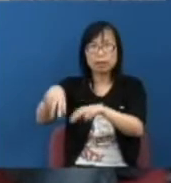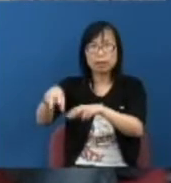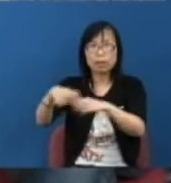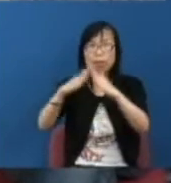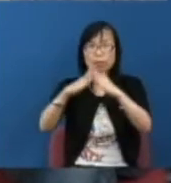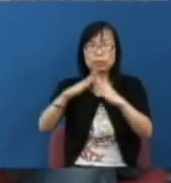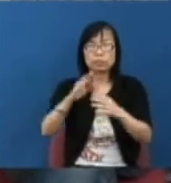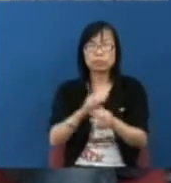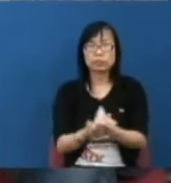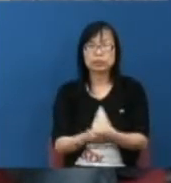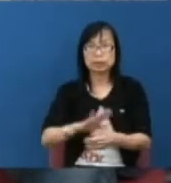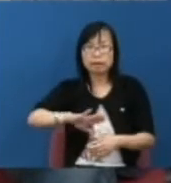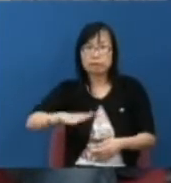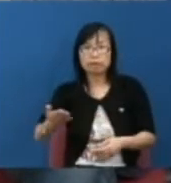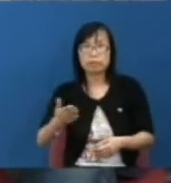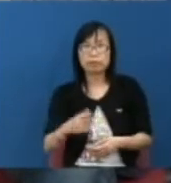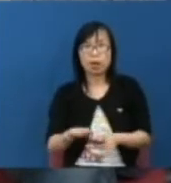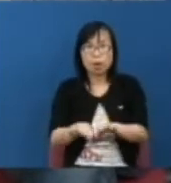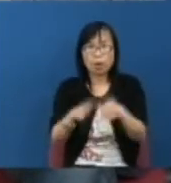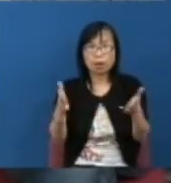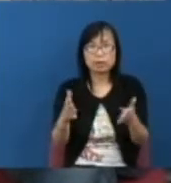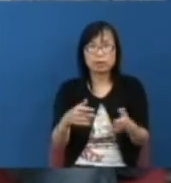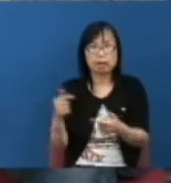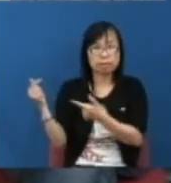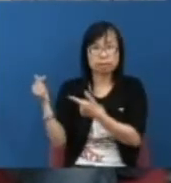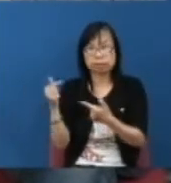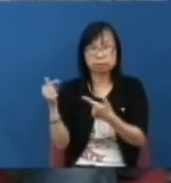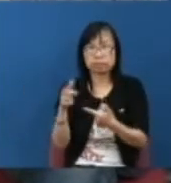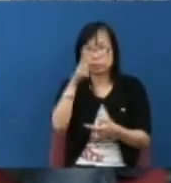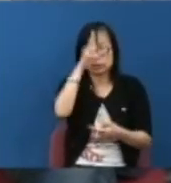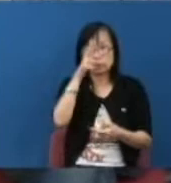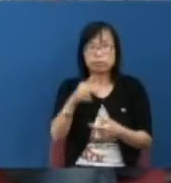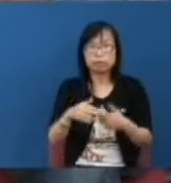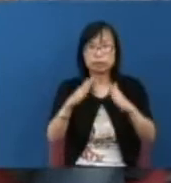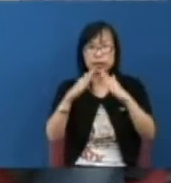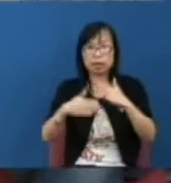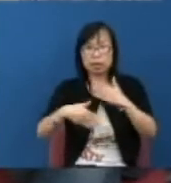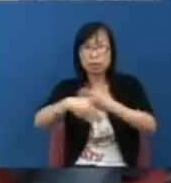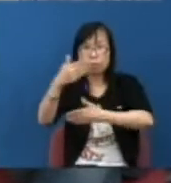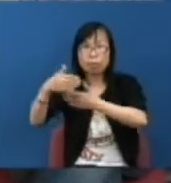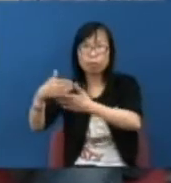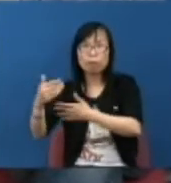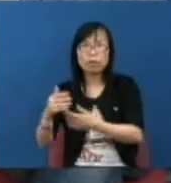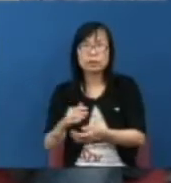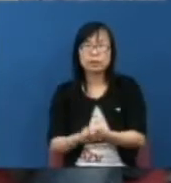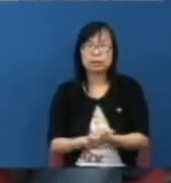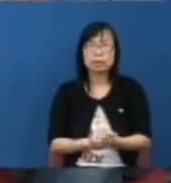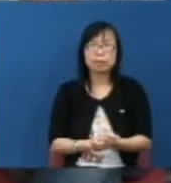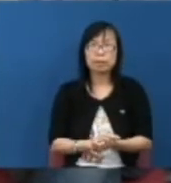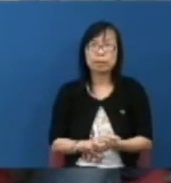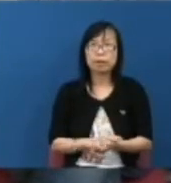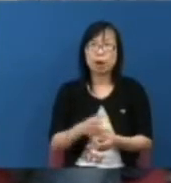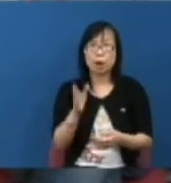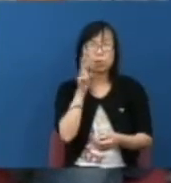太多，反而是可能你開始會陸陸續續見到政府啊 building， 好似頭先佢先講有不同的